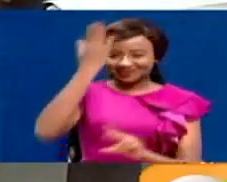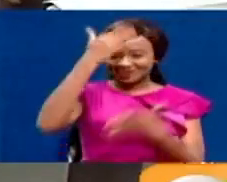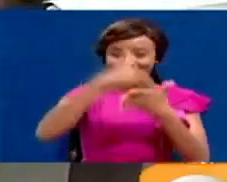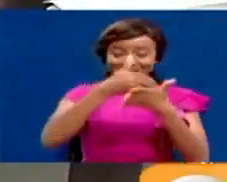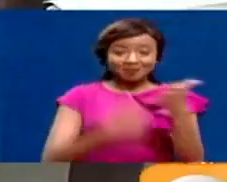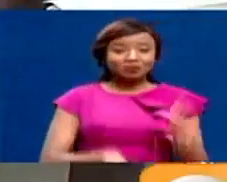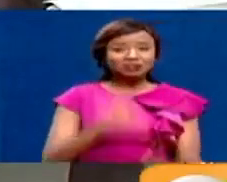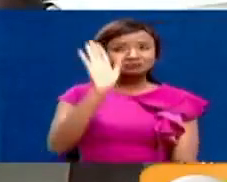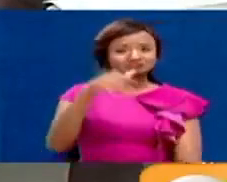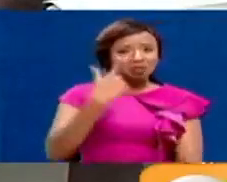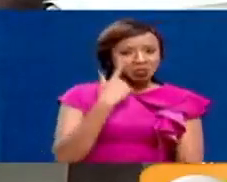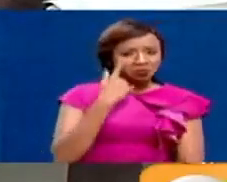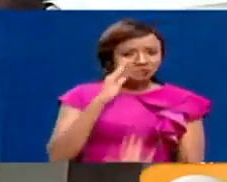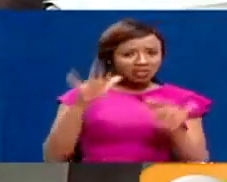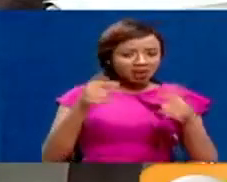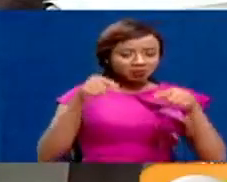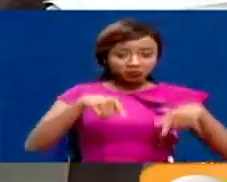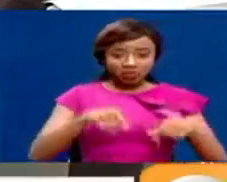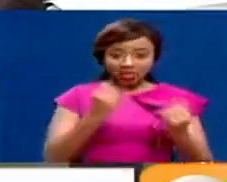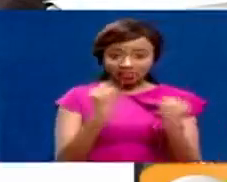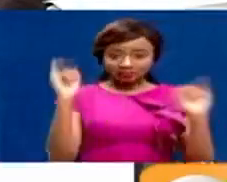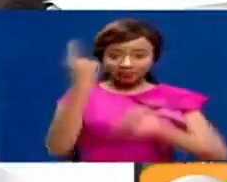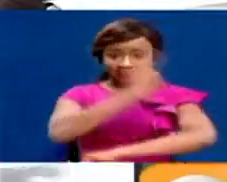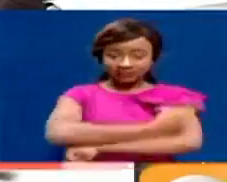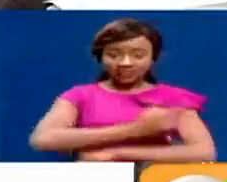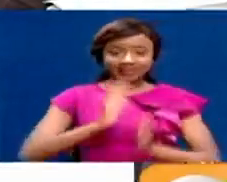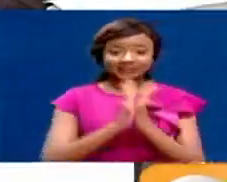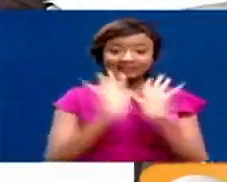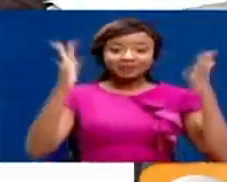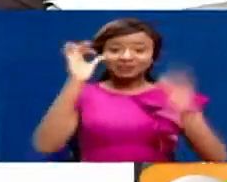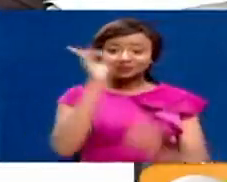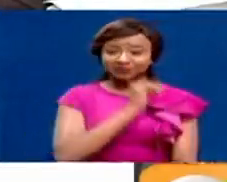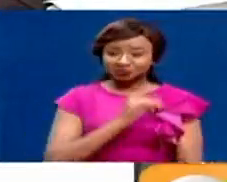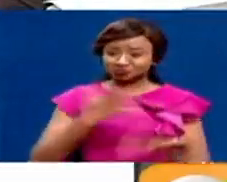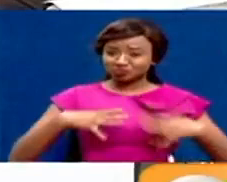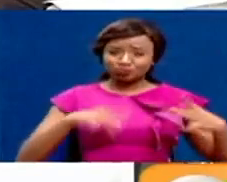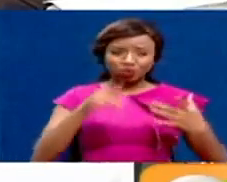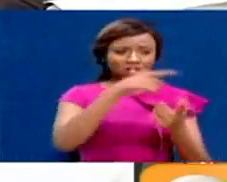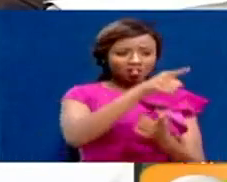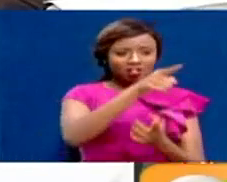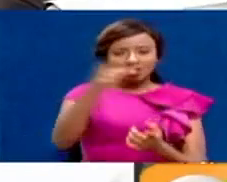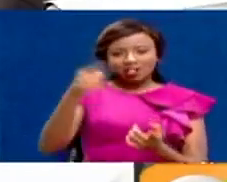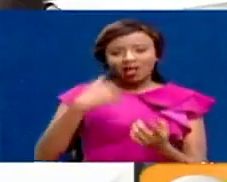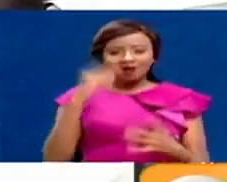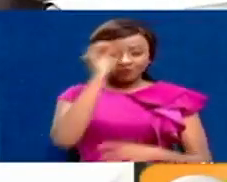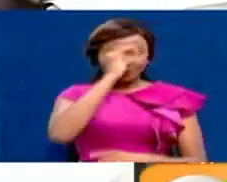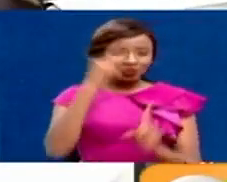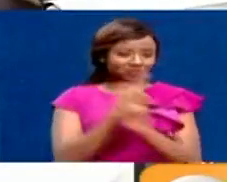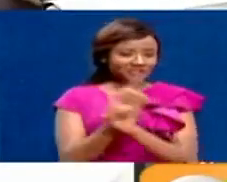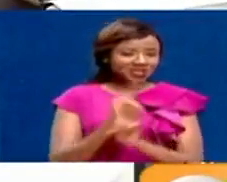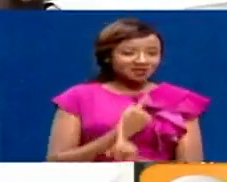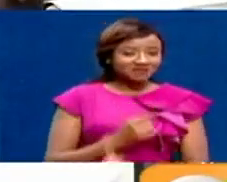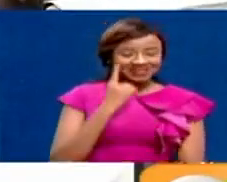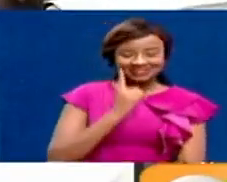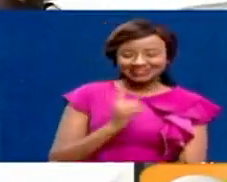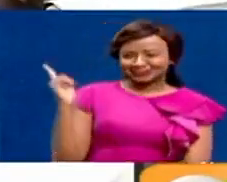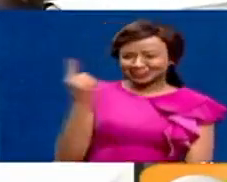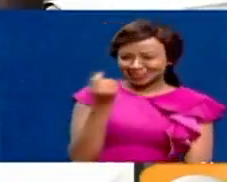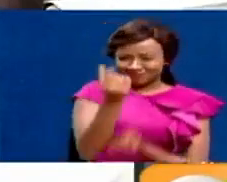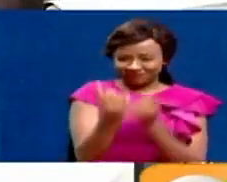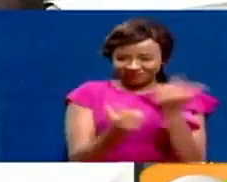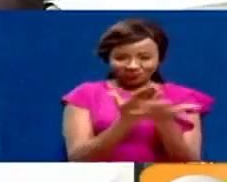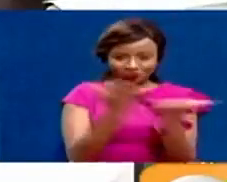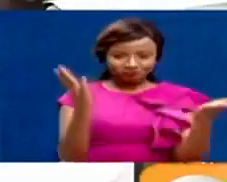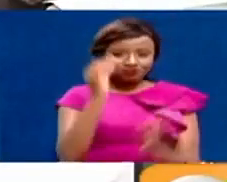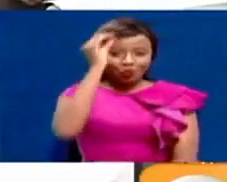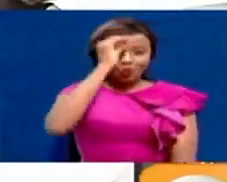report. So the unique manner in which this year's Madaraka Day was celebrated drew very mixed reactions from Kenyans. Let's listen to the views of few Kenyans